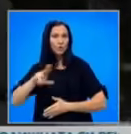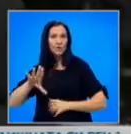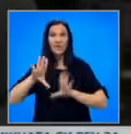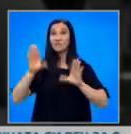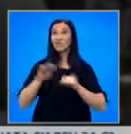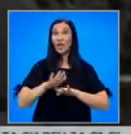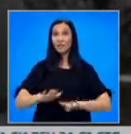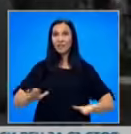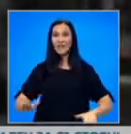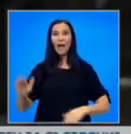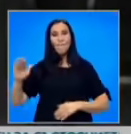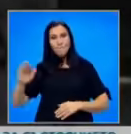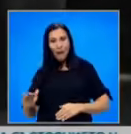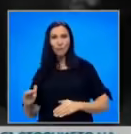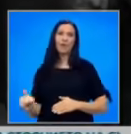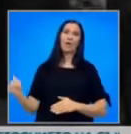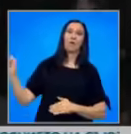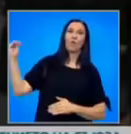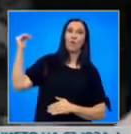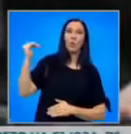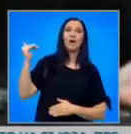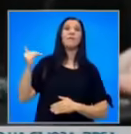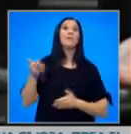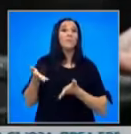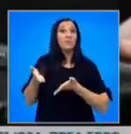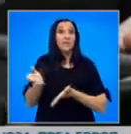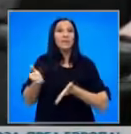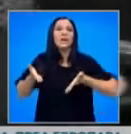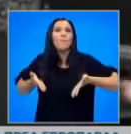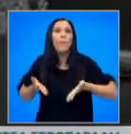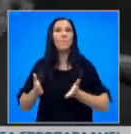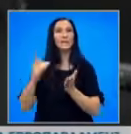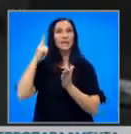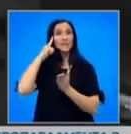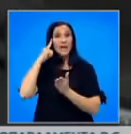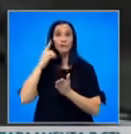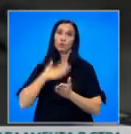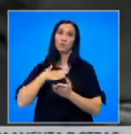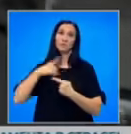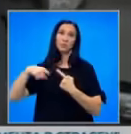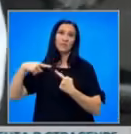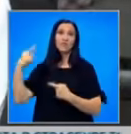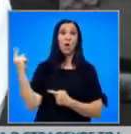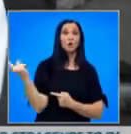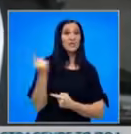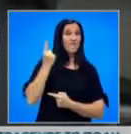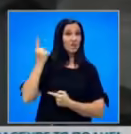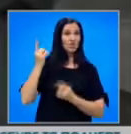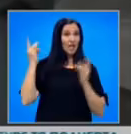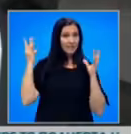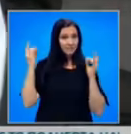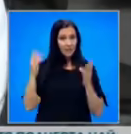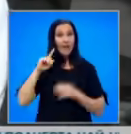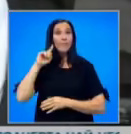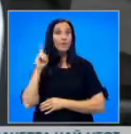деца, малки и големи, тръгнали по пътя на знанието, по пътя на собственото развитие и усъвършенстването,